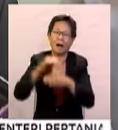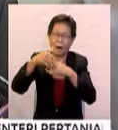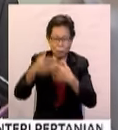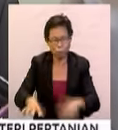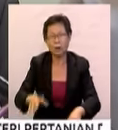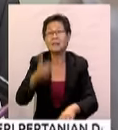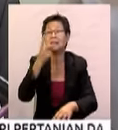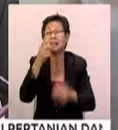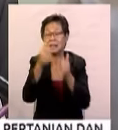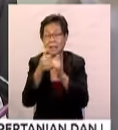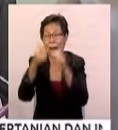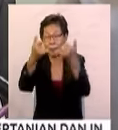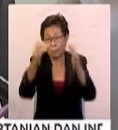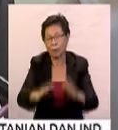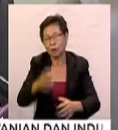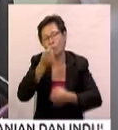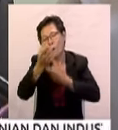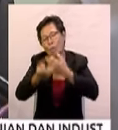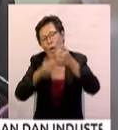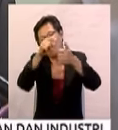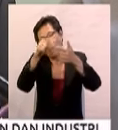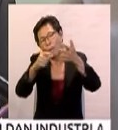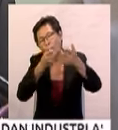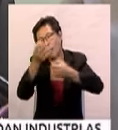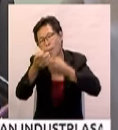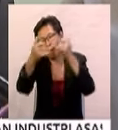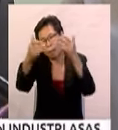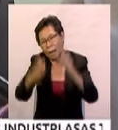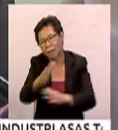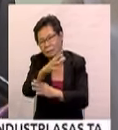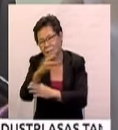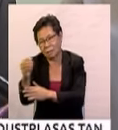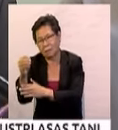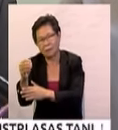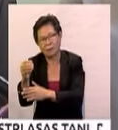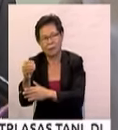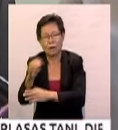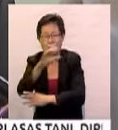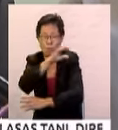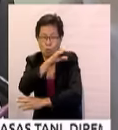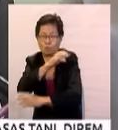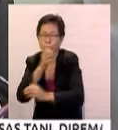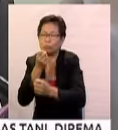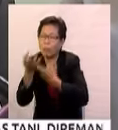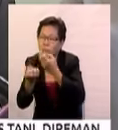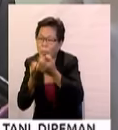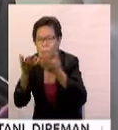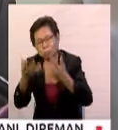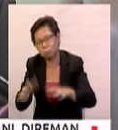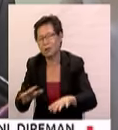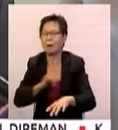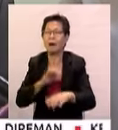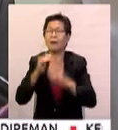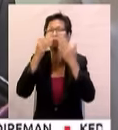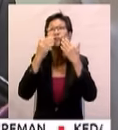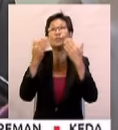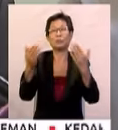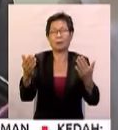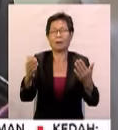telah memberitahu beberapa perkara kepada pemain dan juga coaching dan juga perusahaan. Jadi insyaAllah mereka mengambil